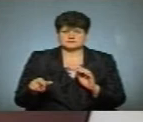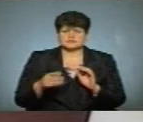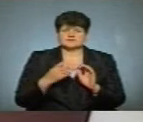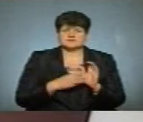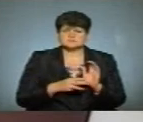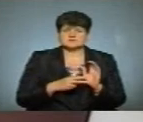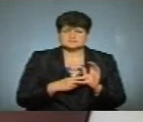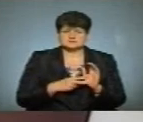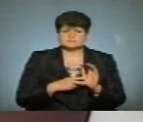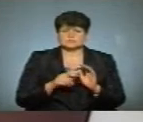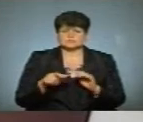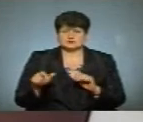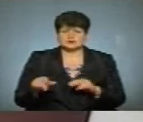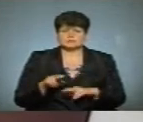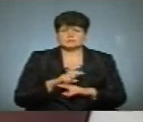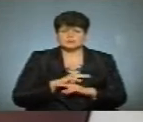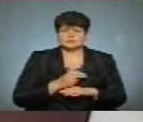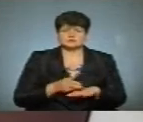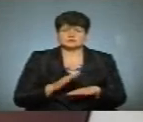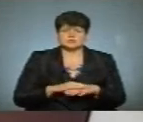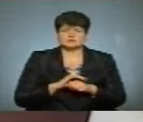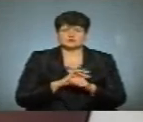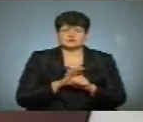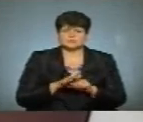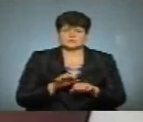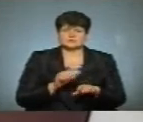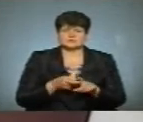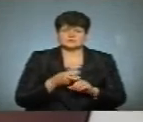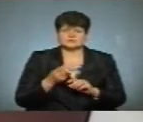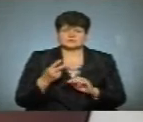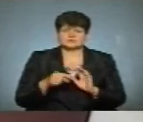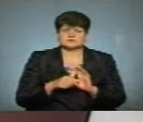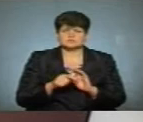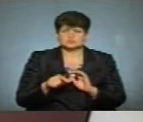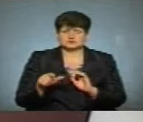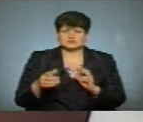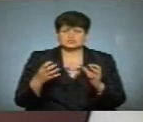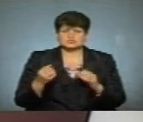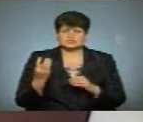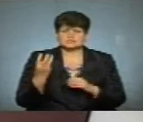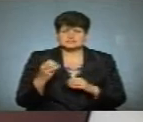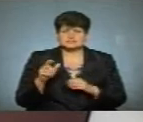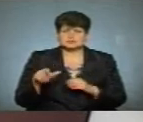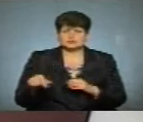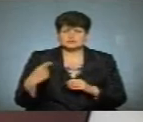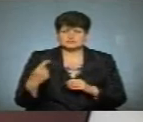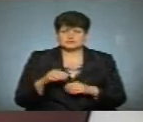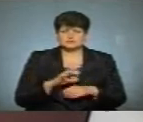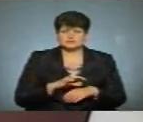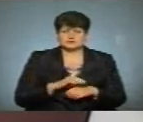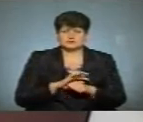987 осіб, померли через ускладнення від коронавірусної інфекції 26 людей. Ще 300 людей в області хворіють